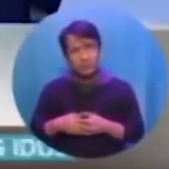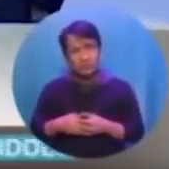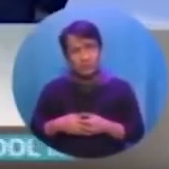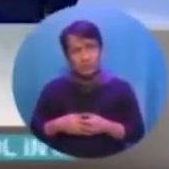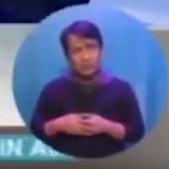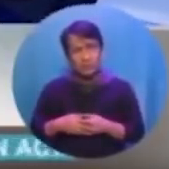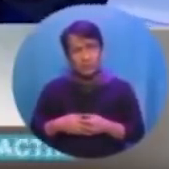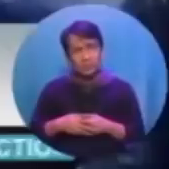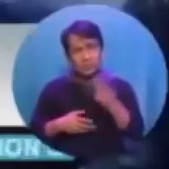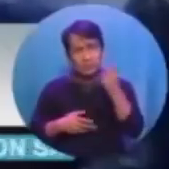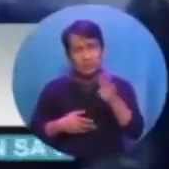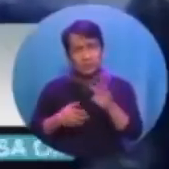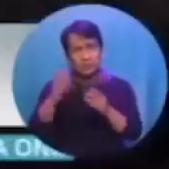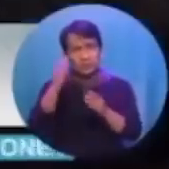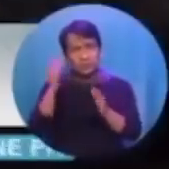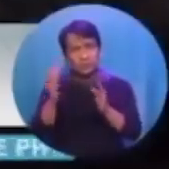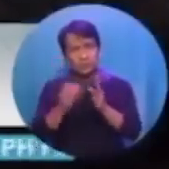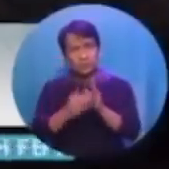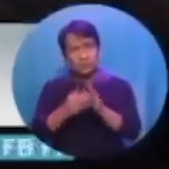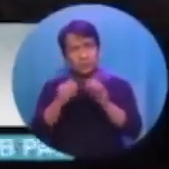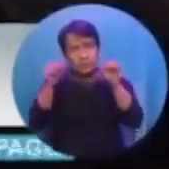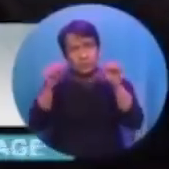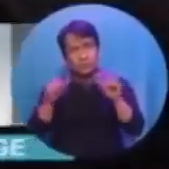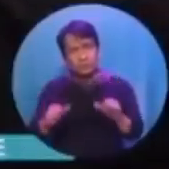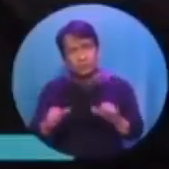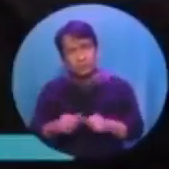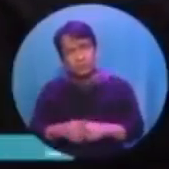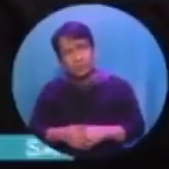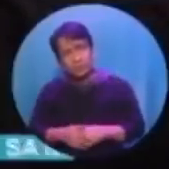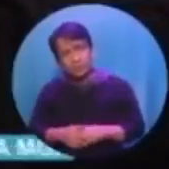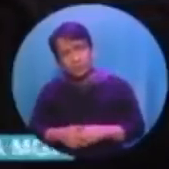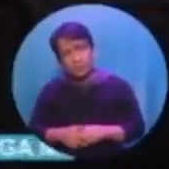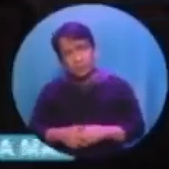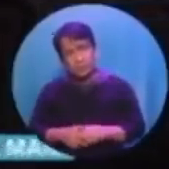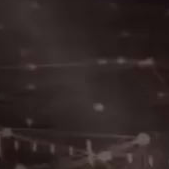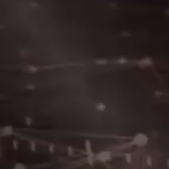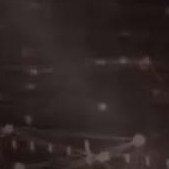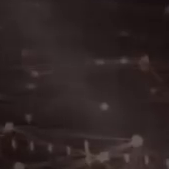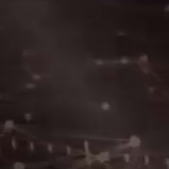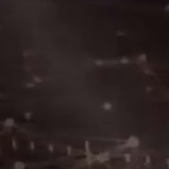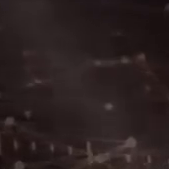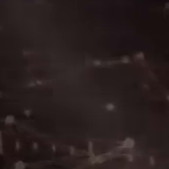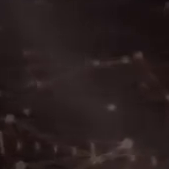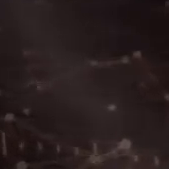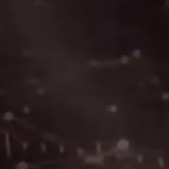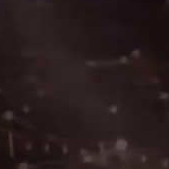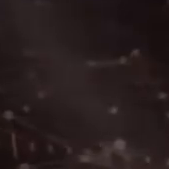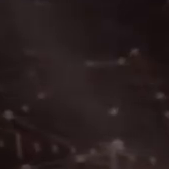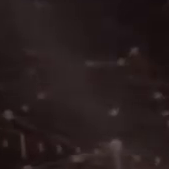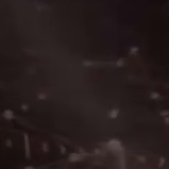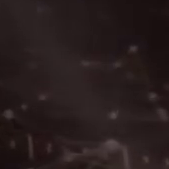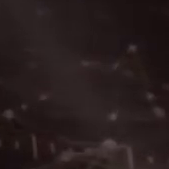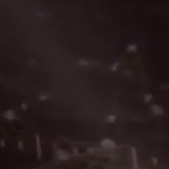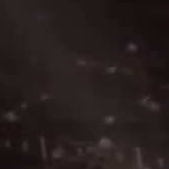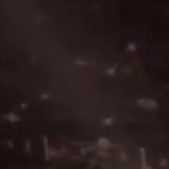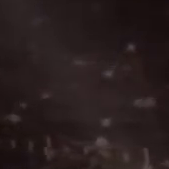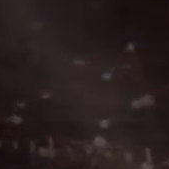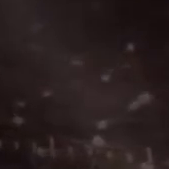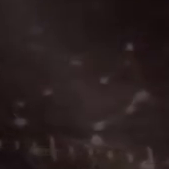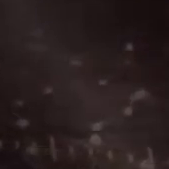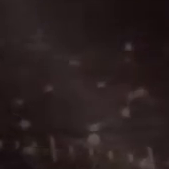Ayan. Kitang-kita po natin, paki-zoom in lang natin. Yan yung mga litrato. Okay, itong isa, nakababa pa yung mask